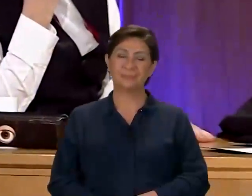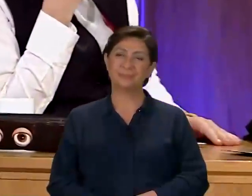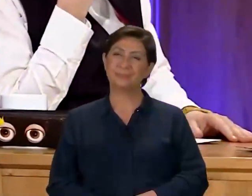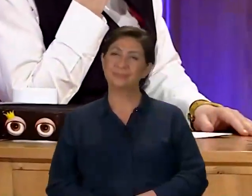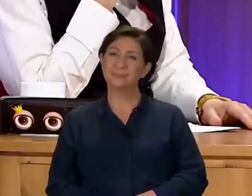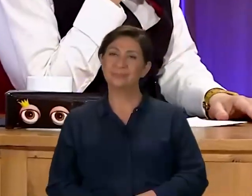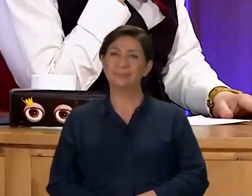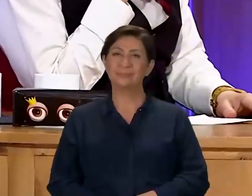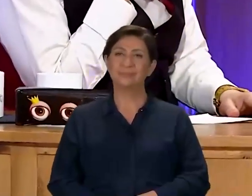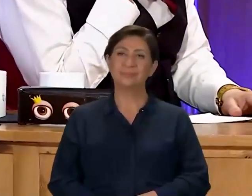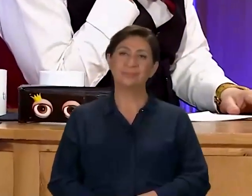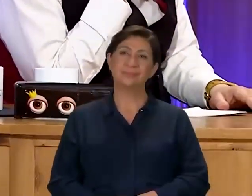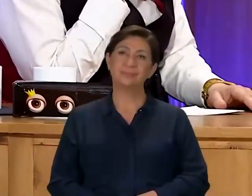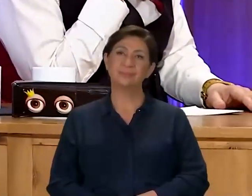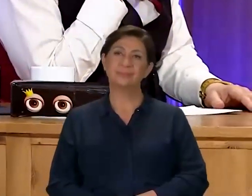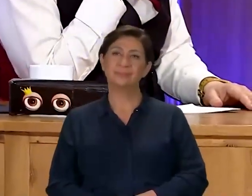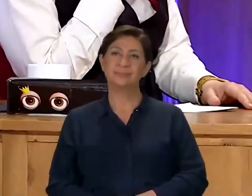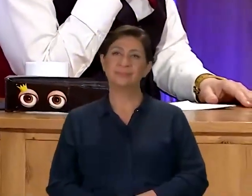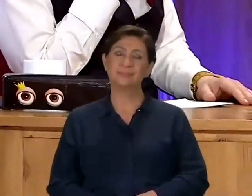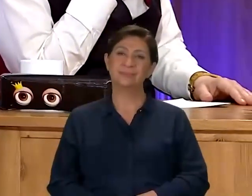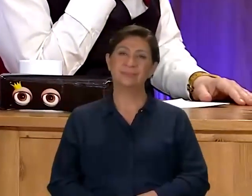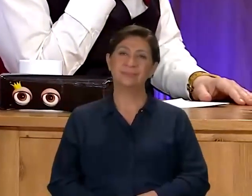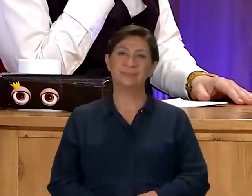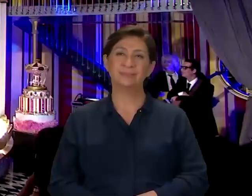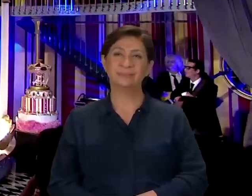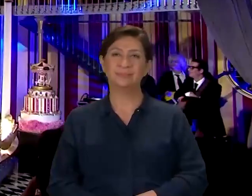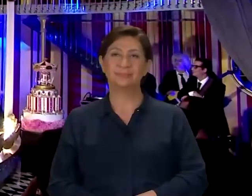felice di stare lassù.